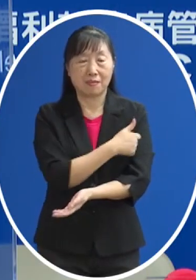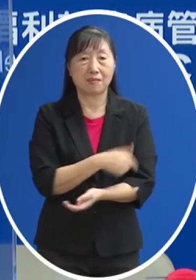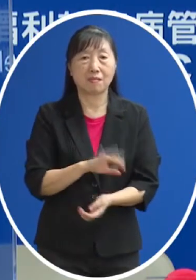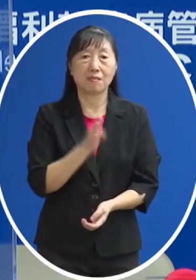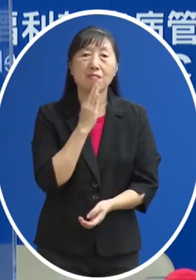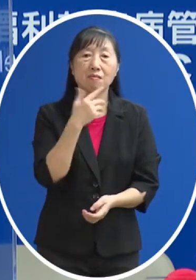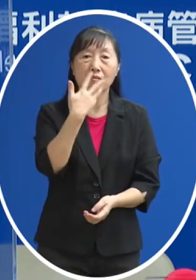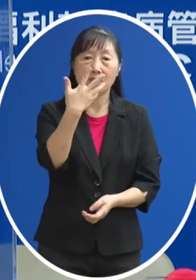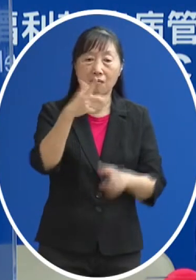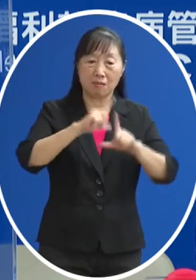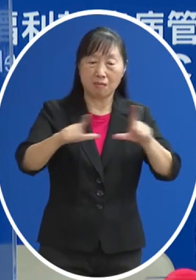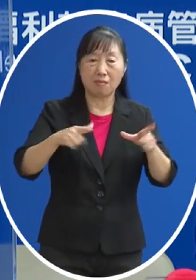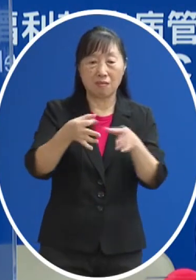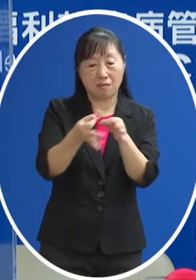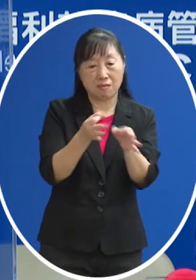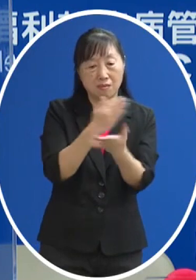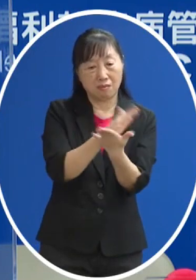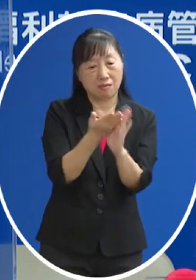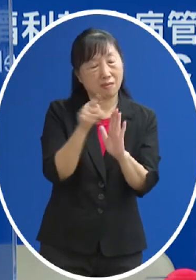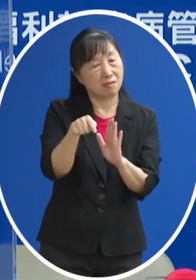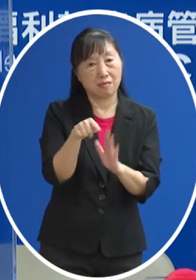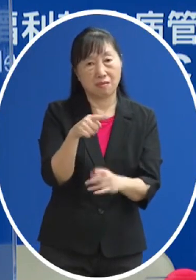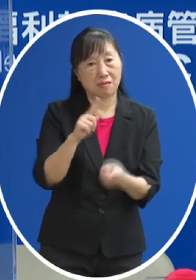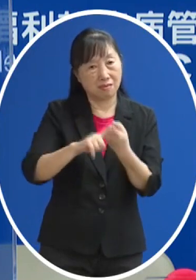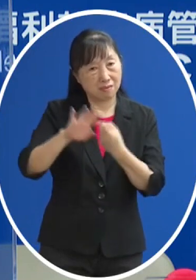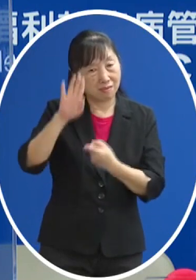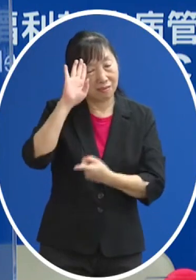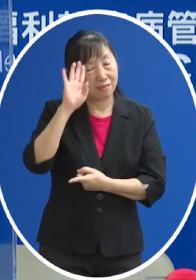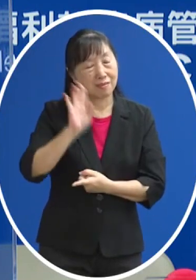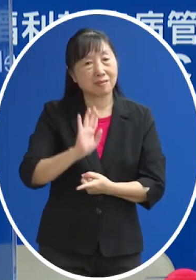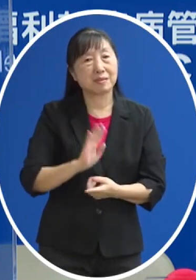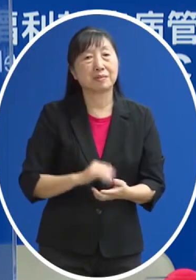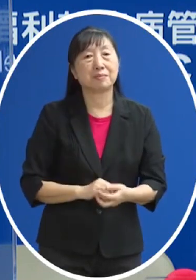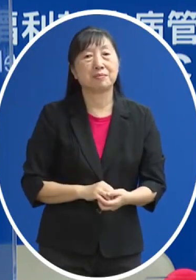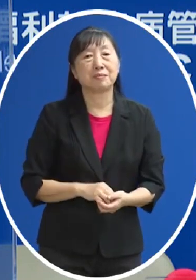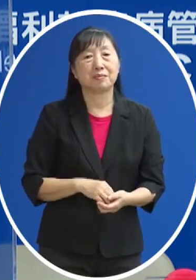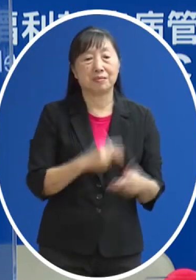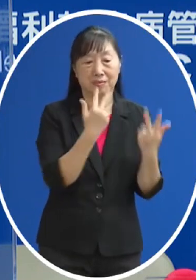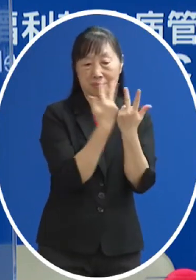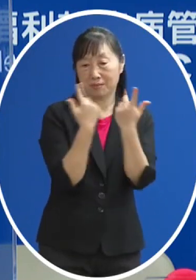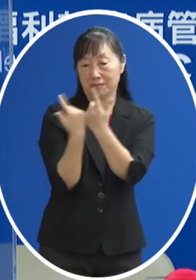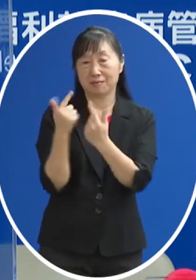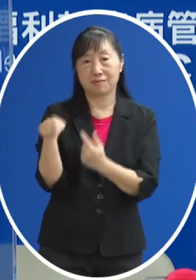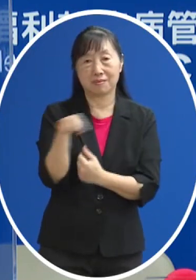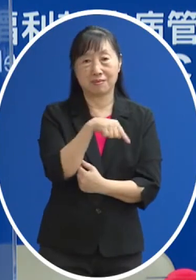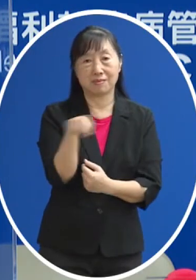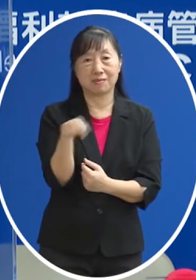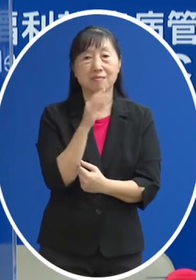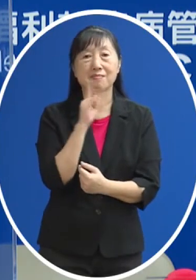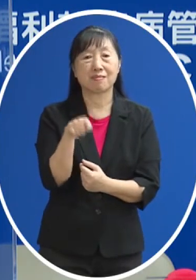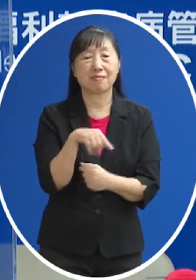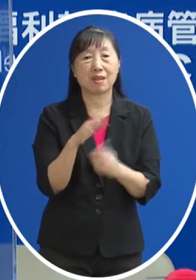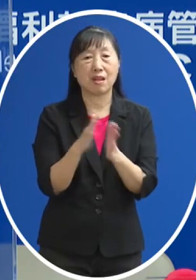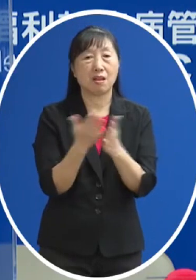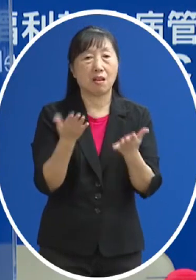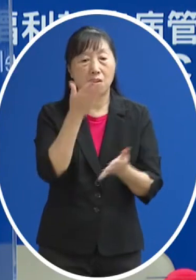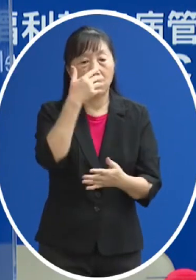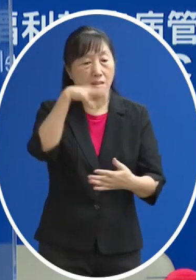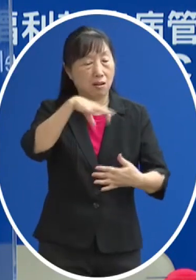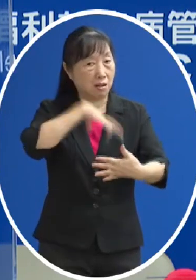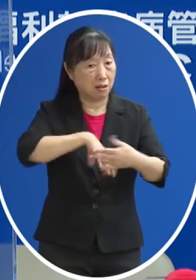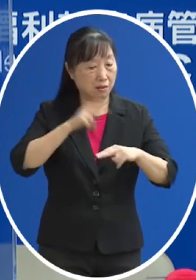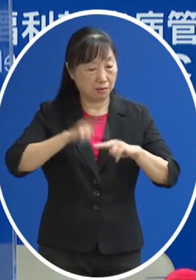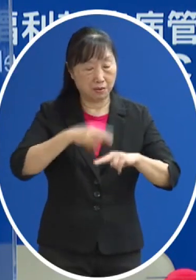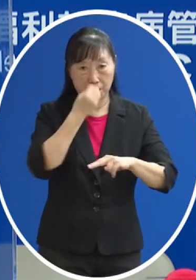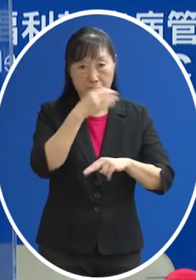大行业真的是很抱歉哈，八大行业真的很抱歉。现在，好，双北现在的饮食内用都还没有开始